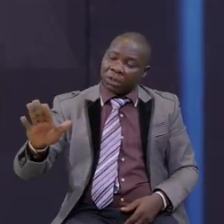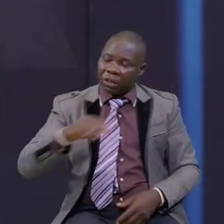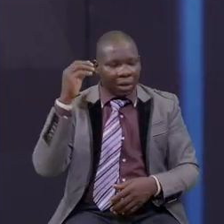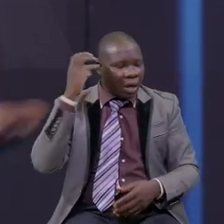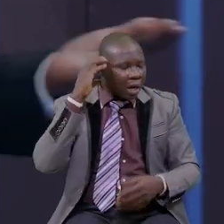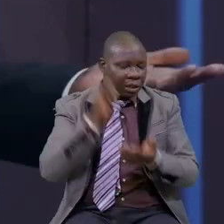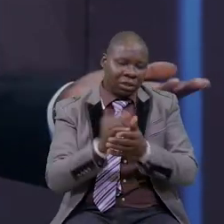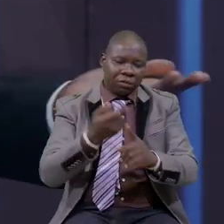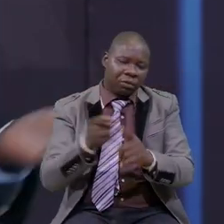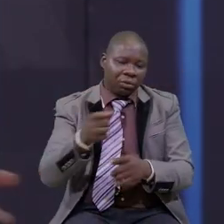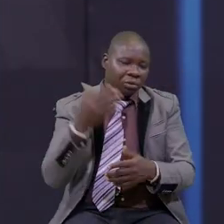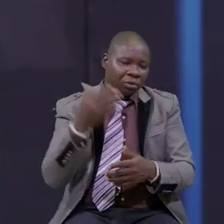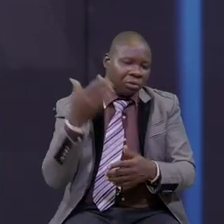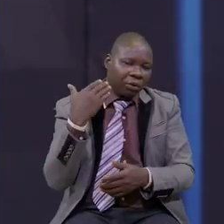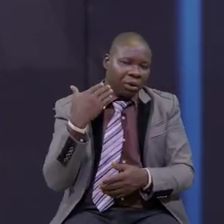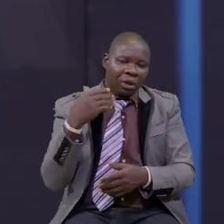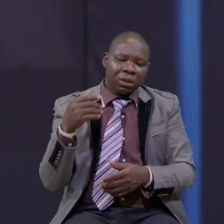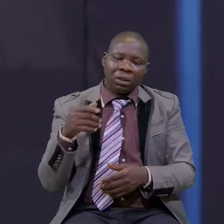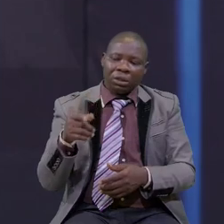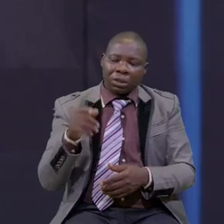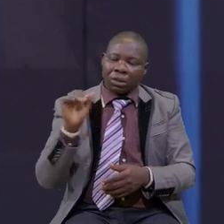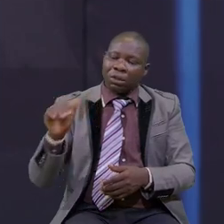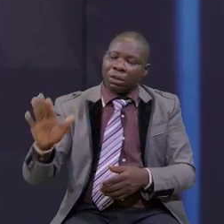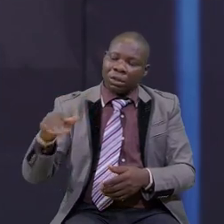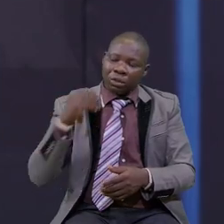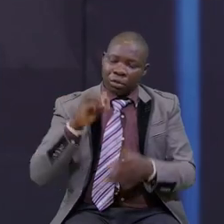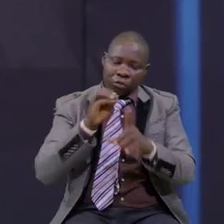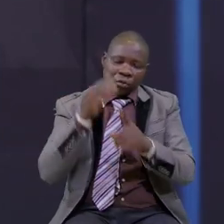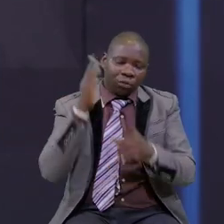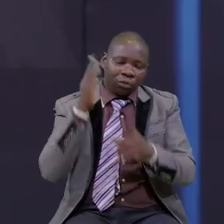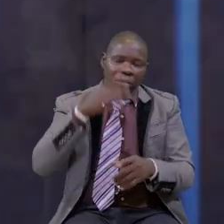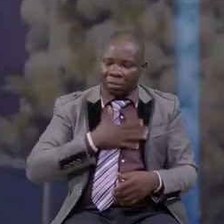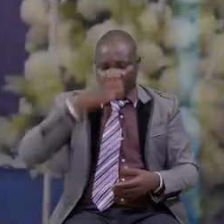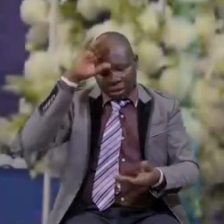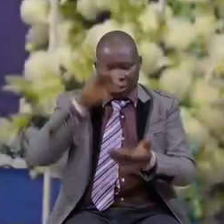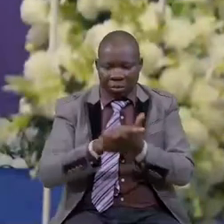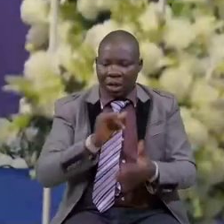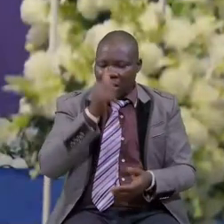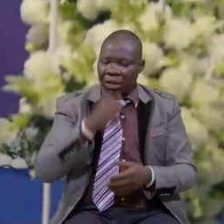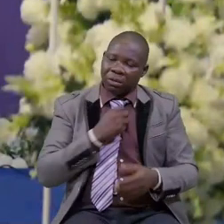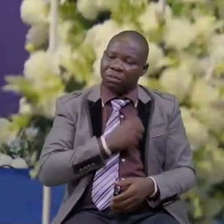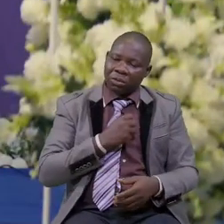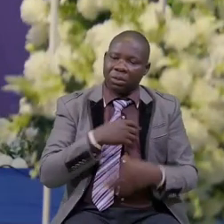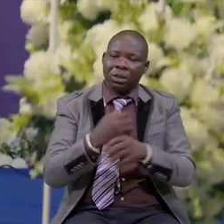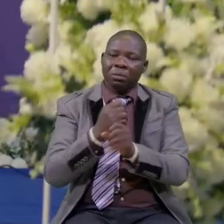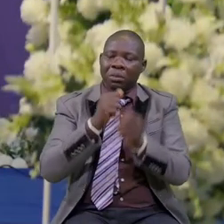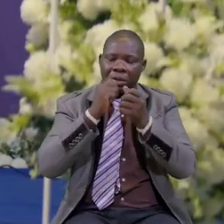oh mon mari, moi aussi j'ai mes fautes, je suis désolé. Faites la paix, faites la paix, faites la